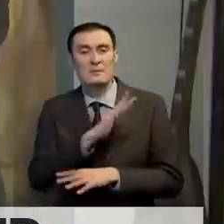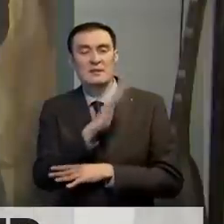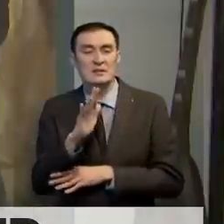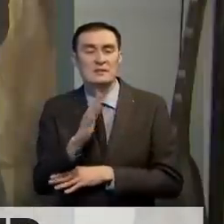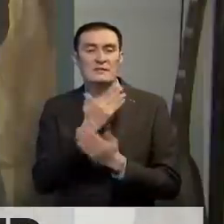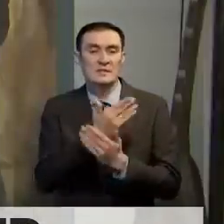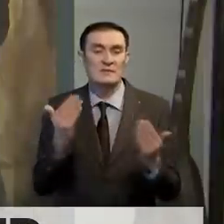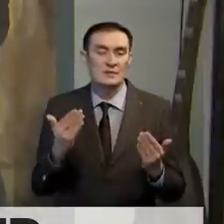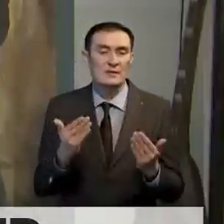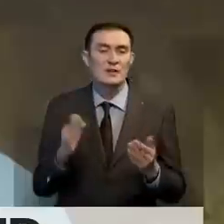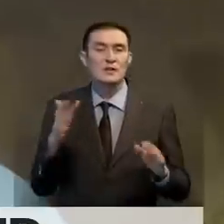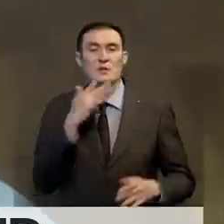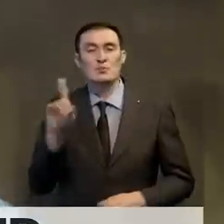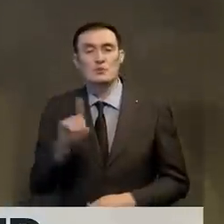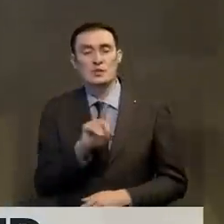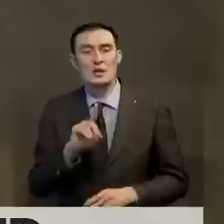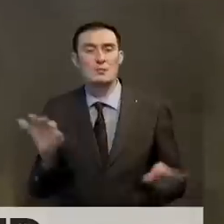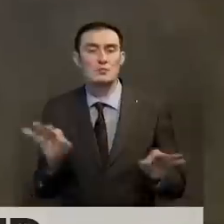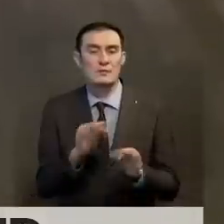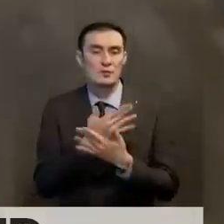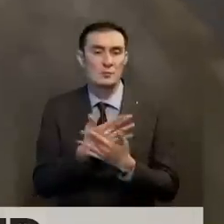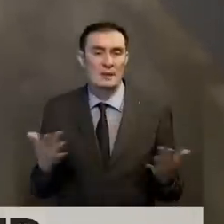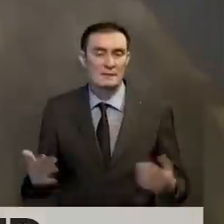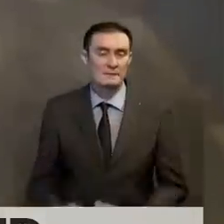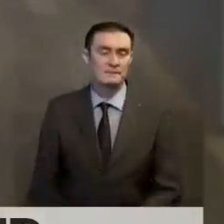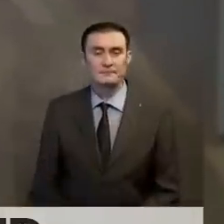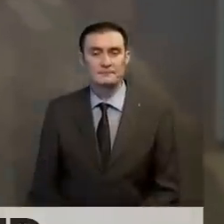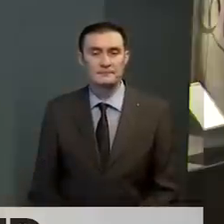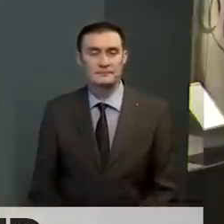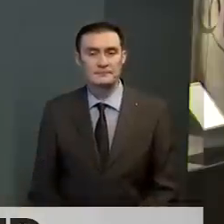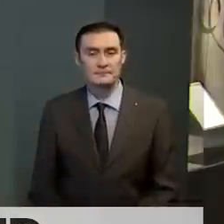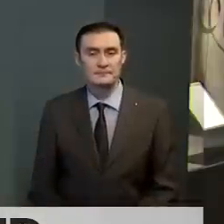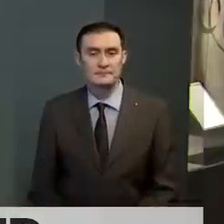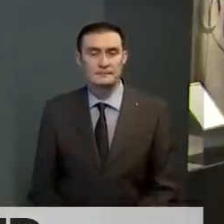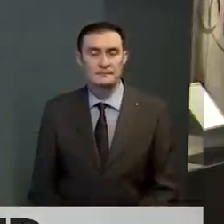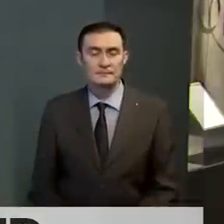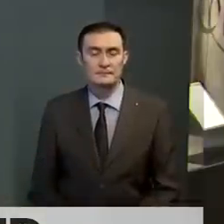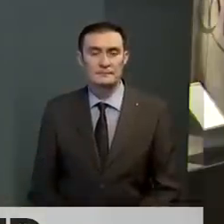Центральном выставочном зале и Музее народных музыкальных инструментов. Гафу Али, Радик Джакупов, Хабар